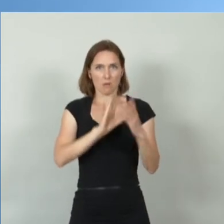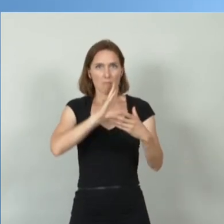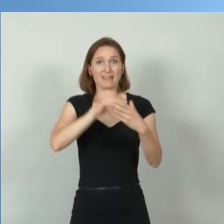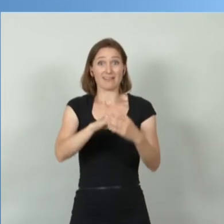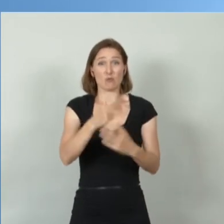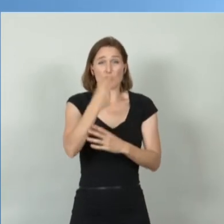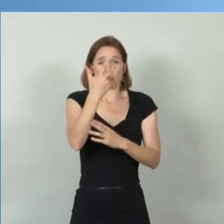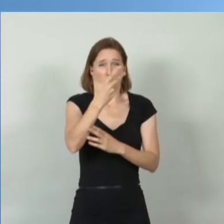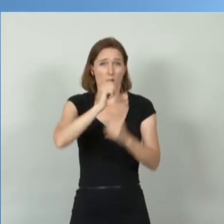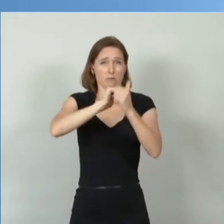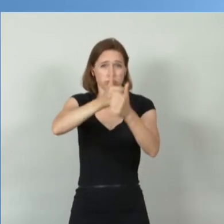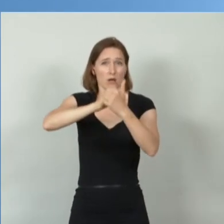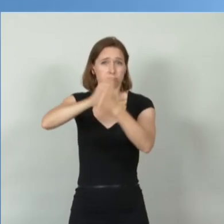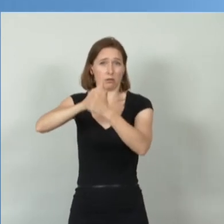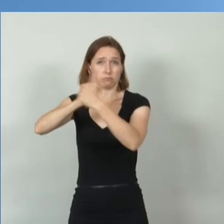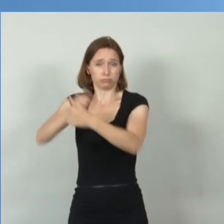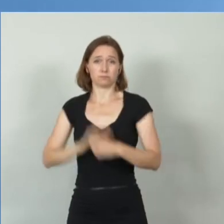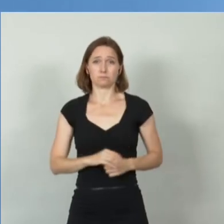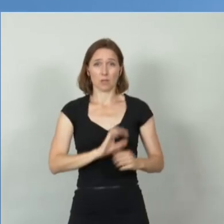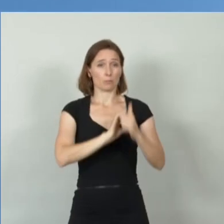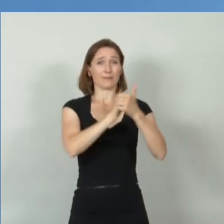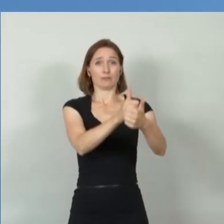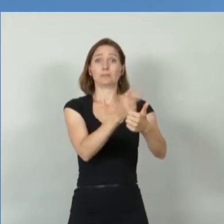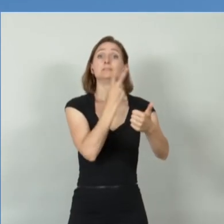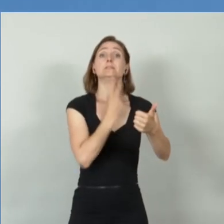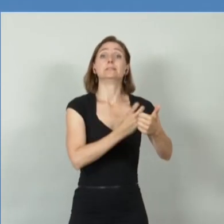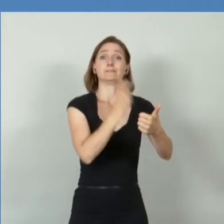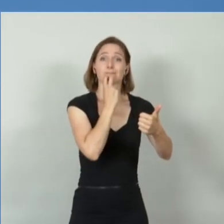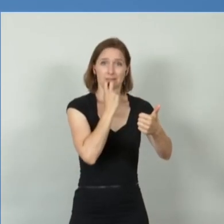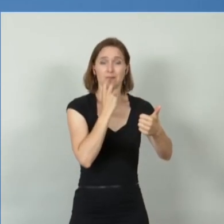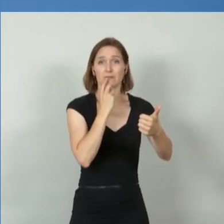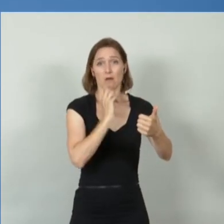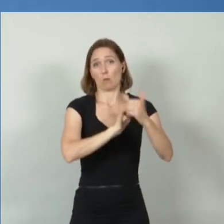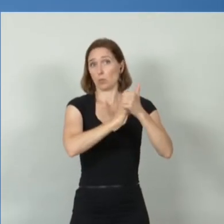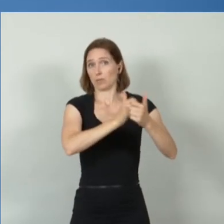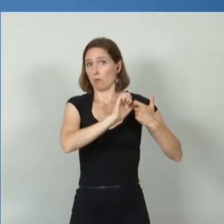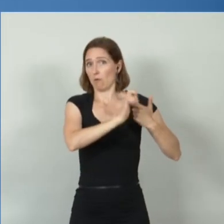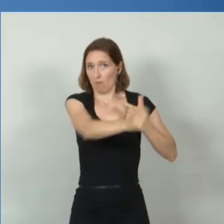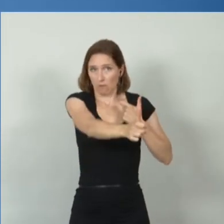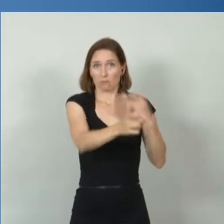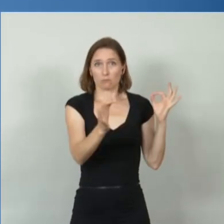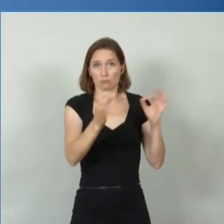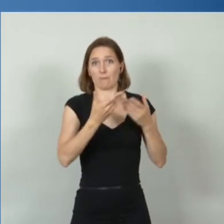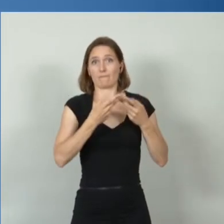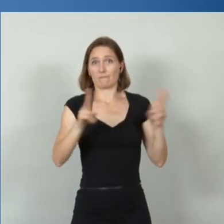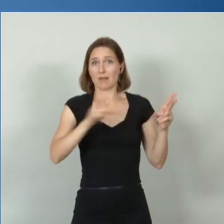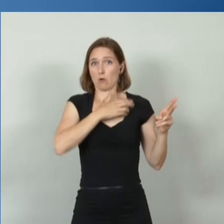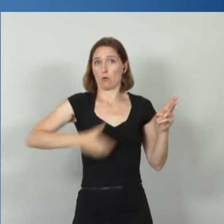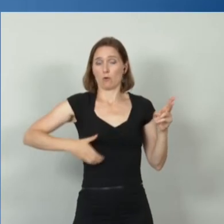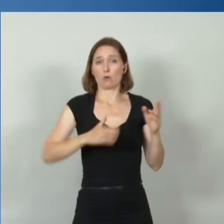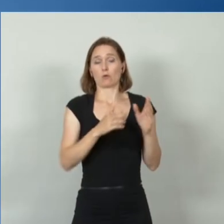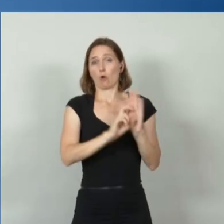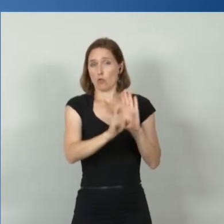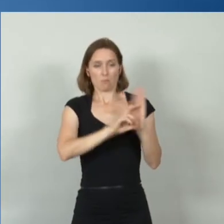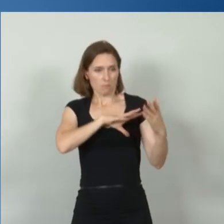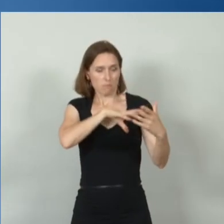la procédure aussi ville il s'agit de la procédure au fond dans laquelle la ville de Grenoble est partie prenante et dont le juge